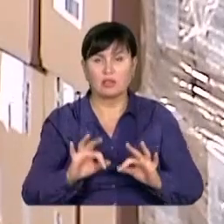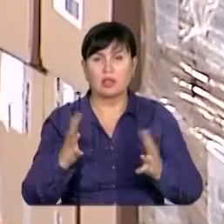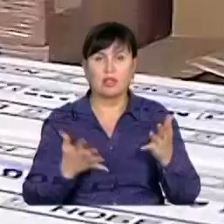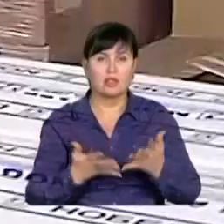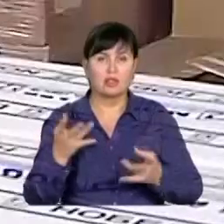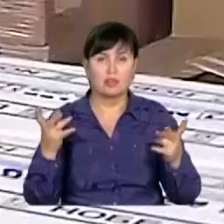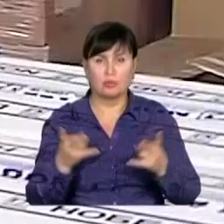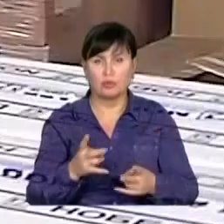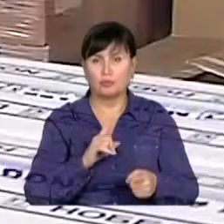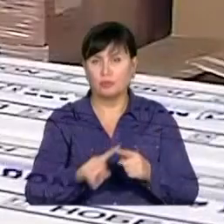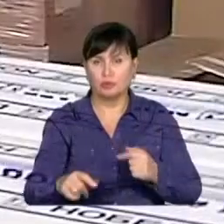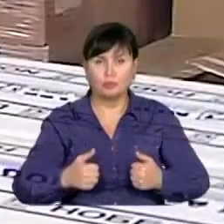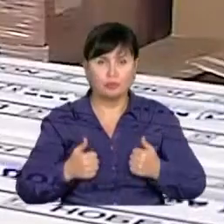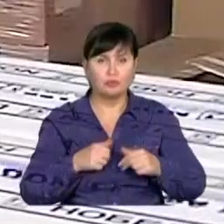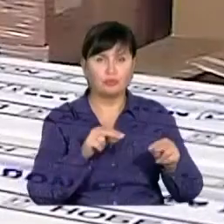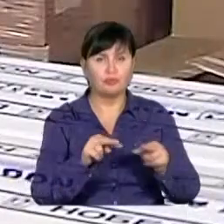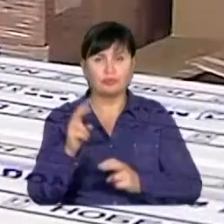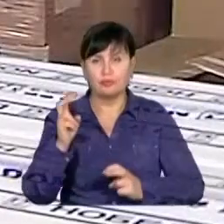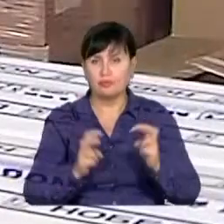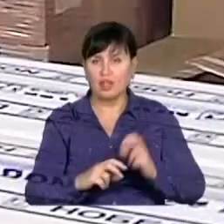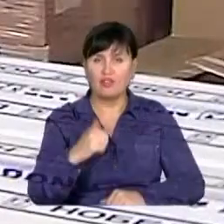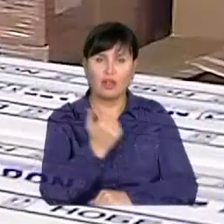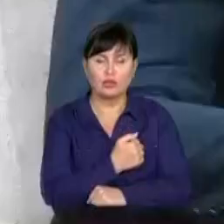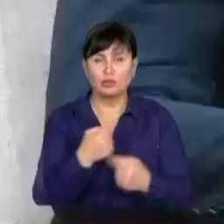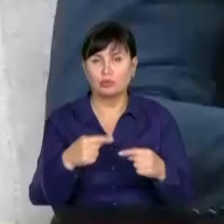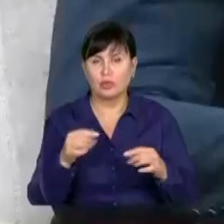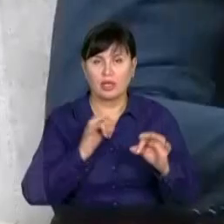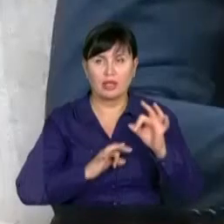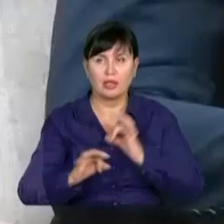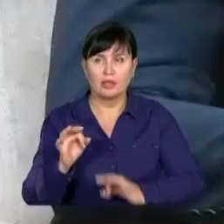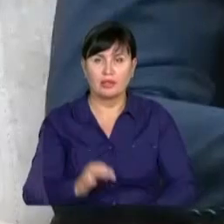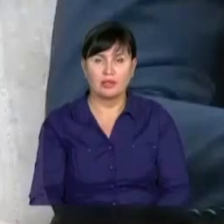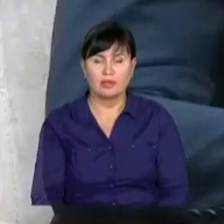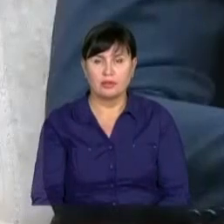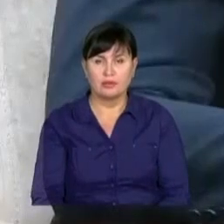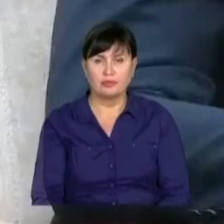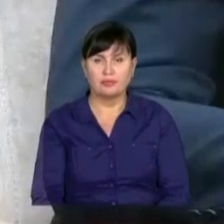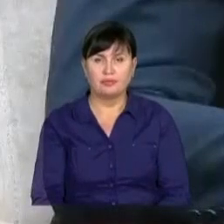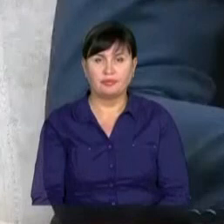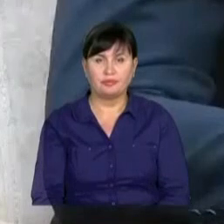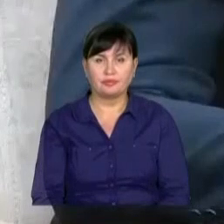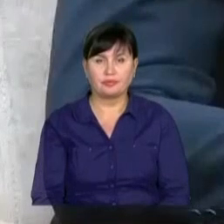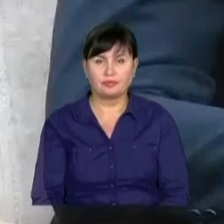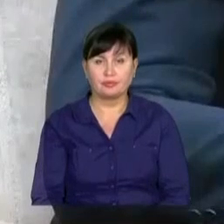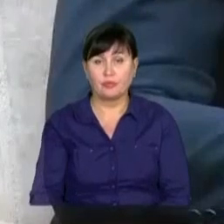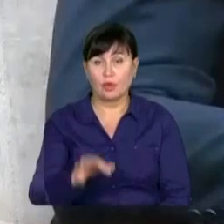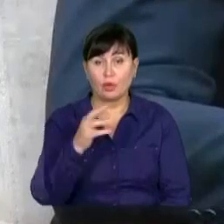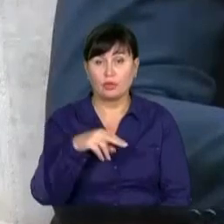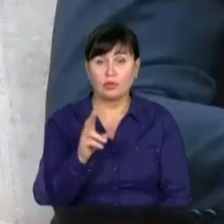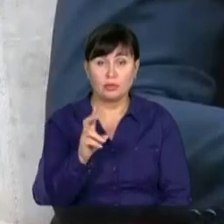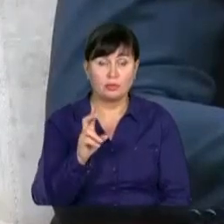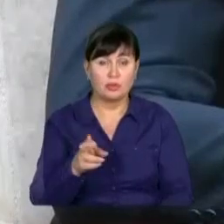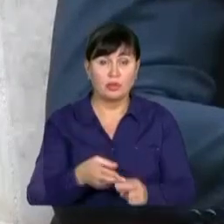необходимости мобилизовать усилия для производства вакцин и других препаратов. Включение нас в состав ОДКБ,